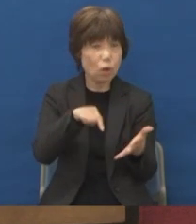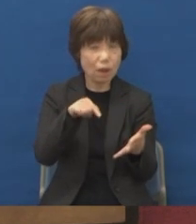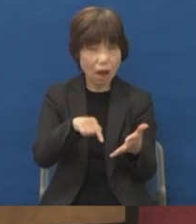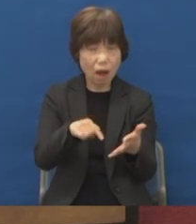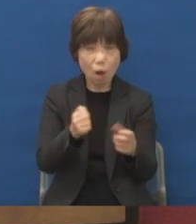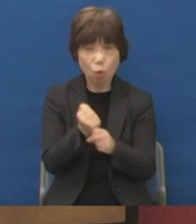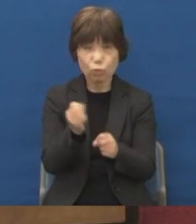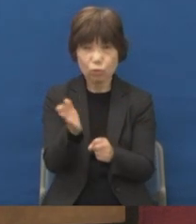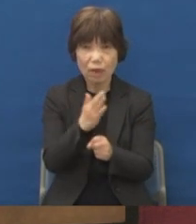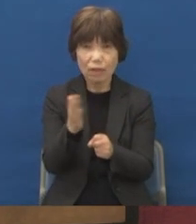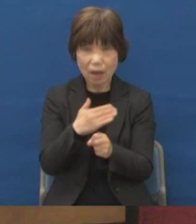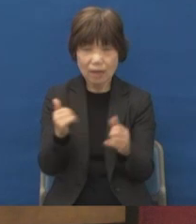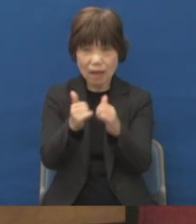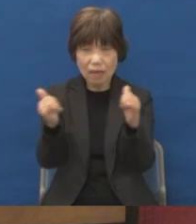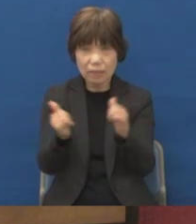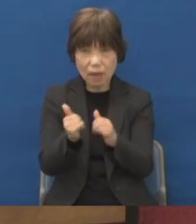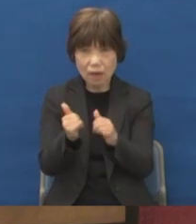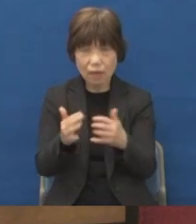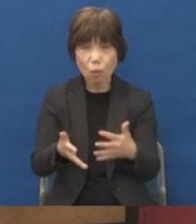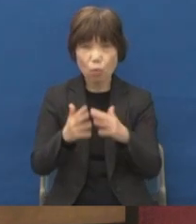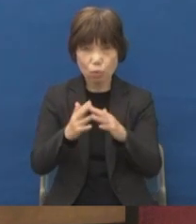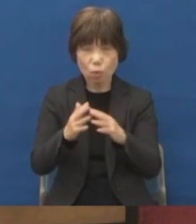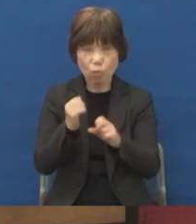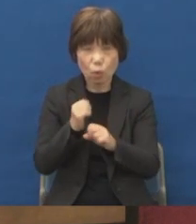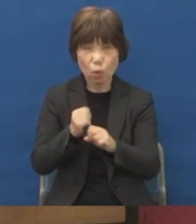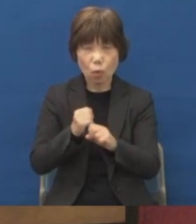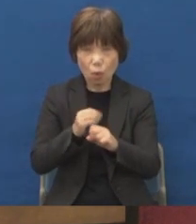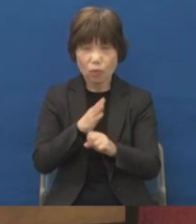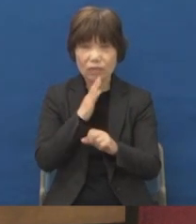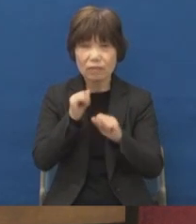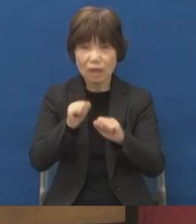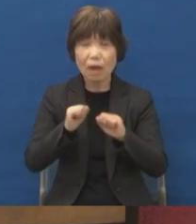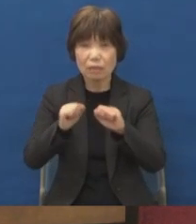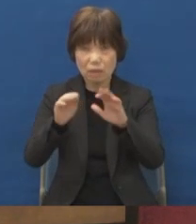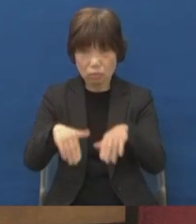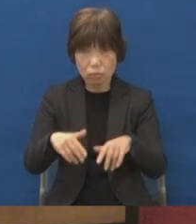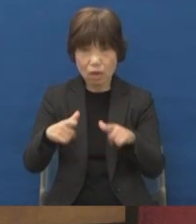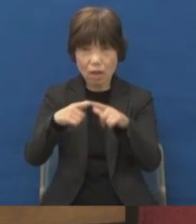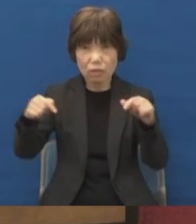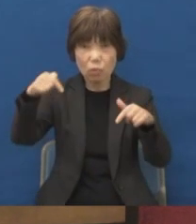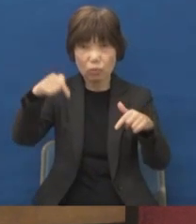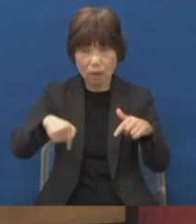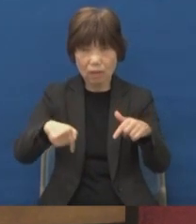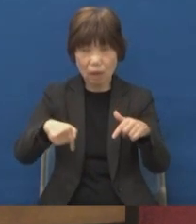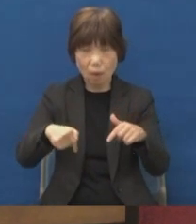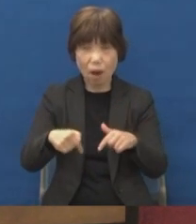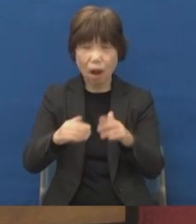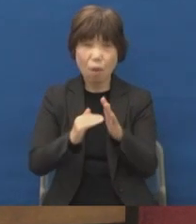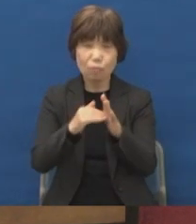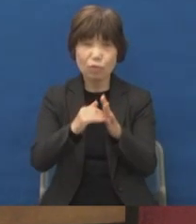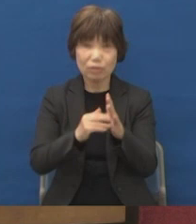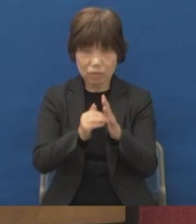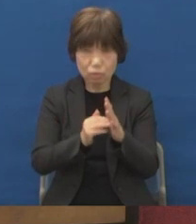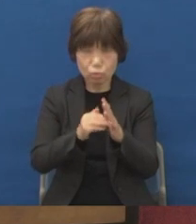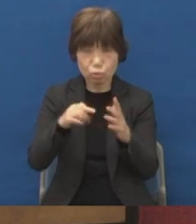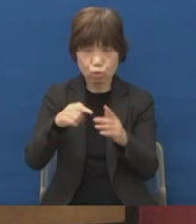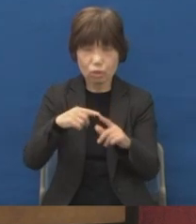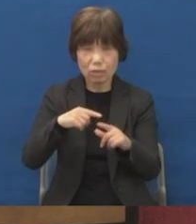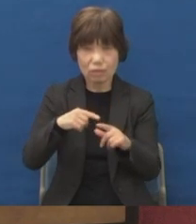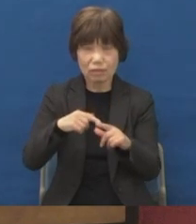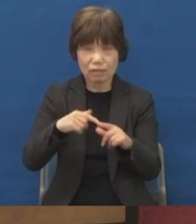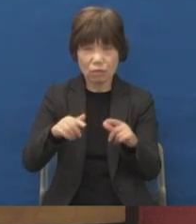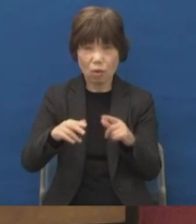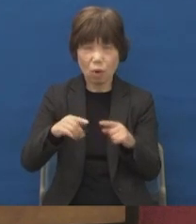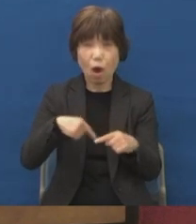会構造に変える実践が進められています。日本においてはプラスチック資源循環法が2022